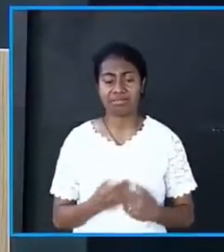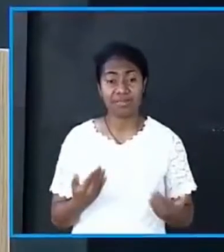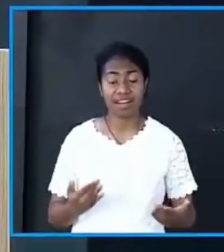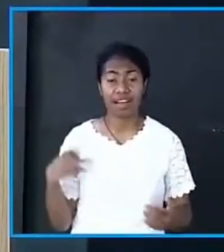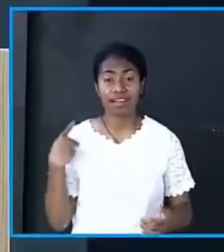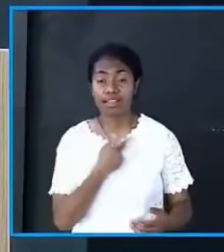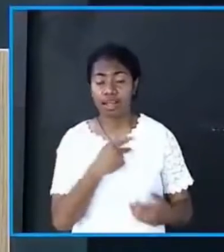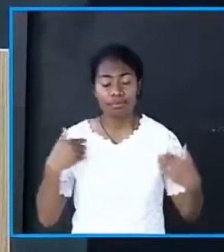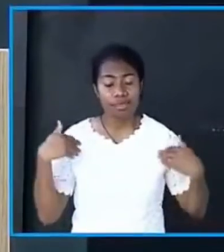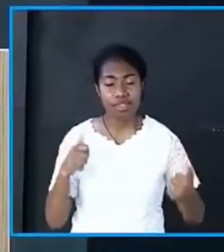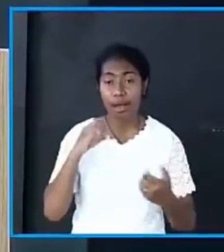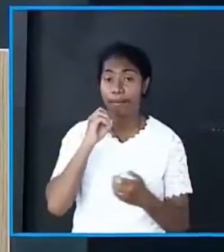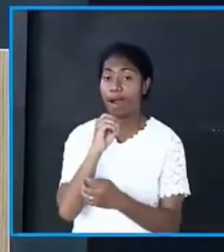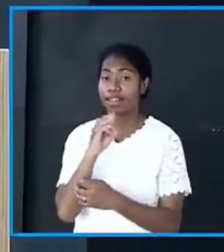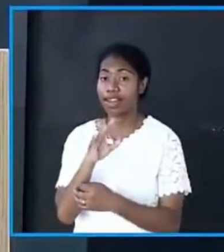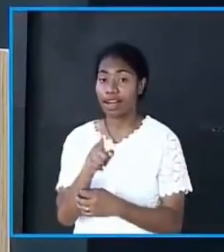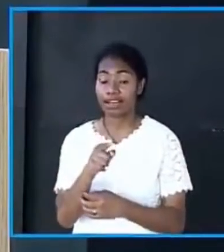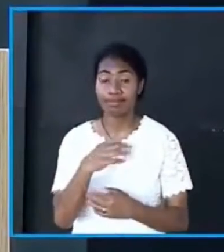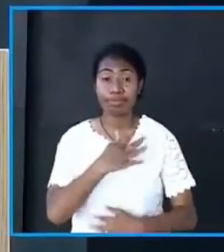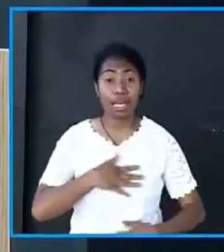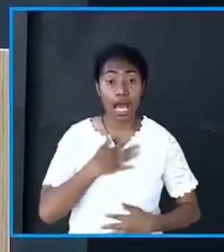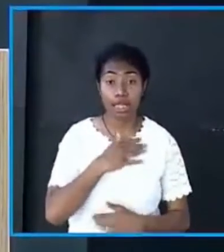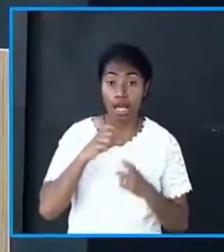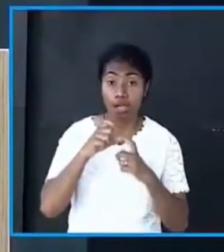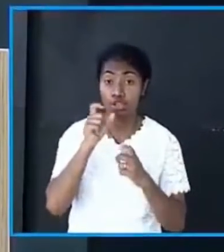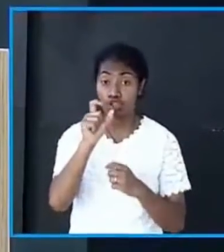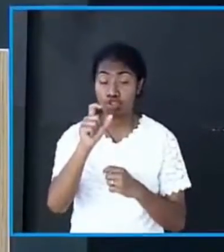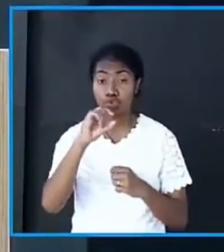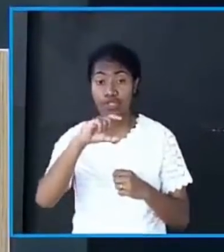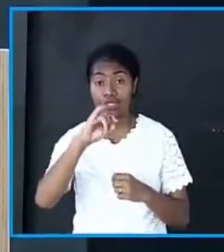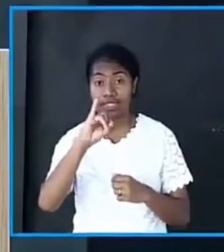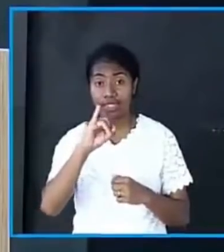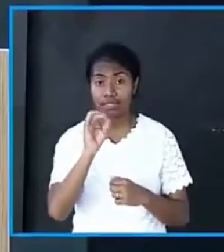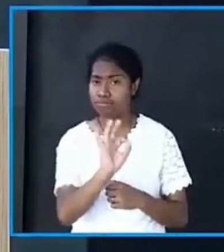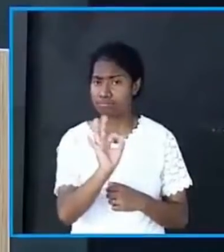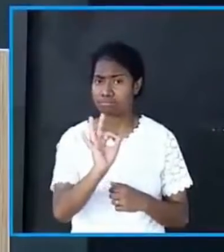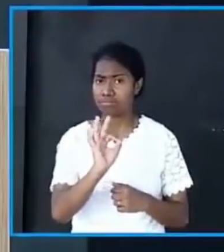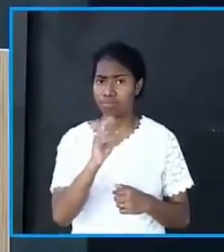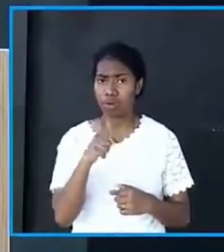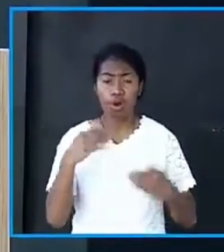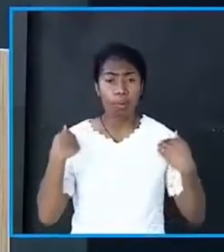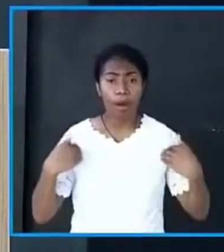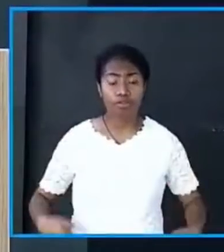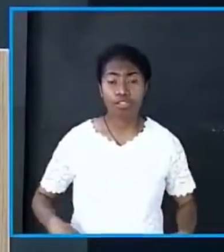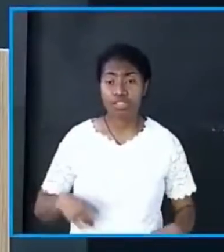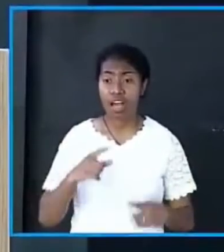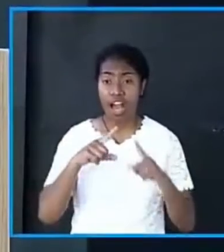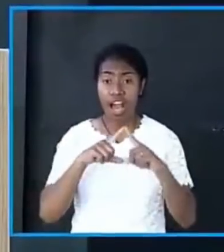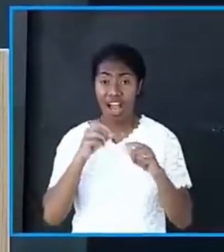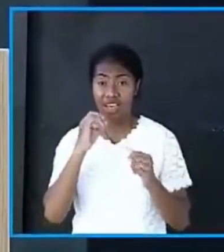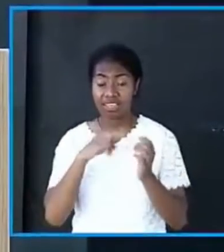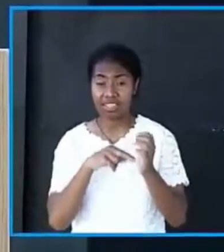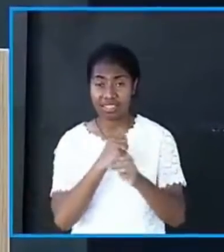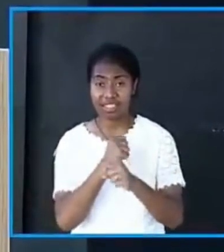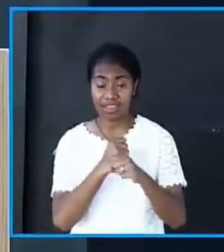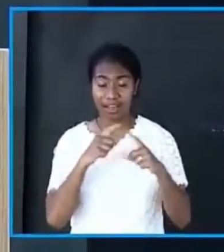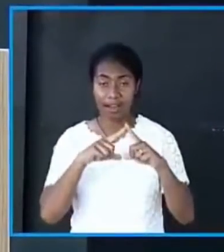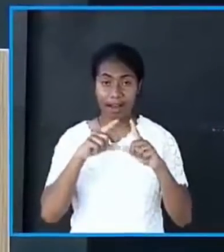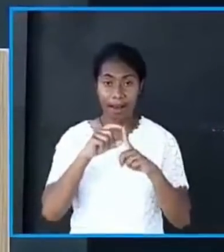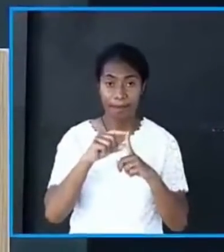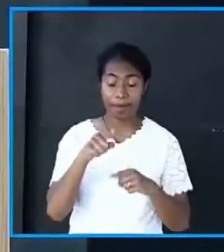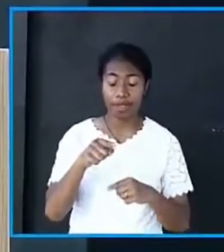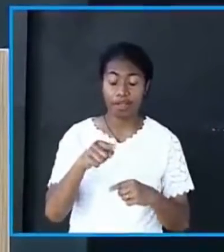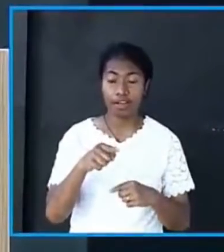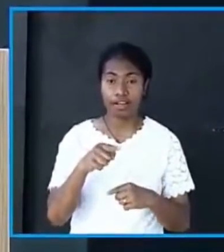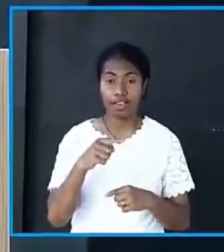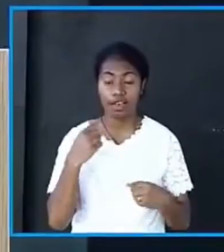bisa mengatakan ada binatang Suci Walaupun ada manusia-manusia anggap binatang tertentu suci Tapi pada dasarnya tidak ada binatang